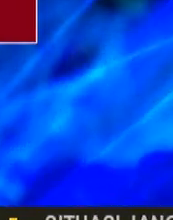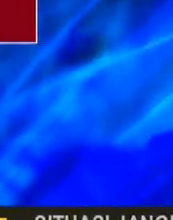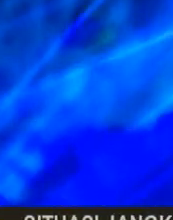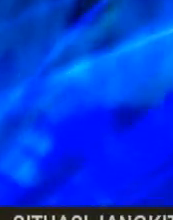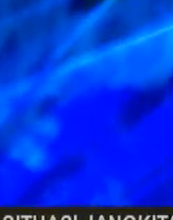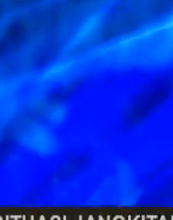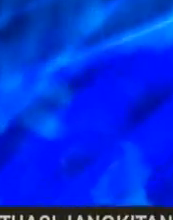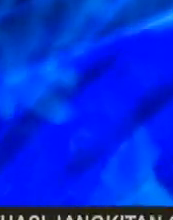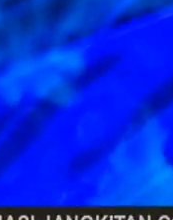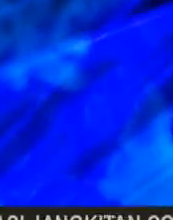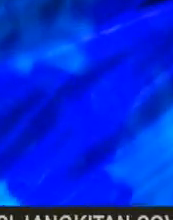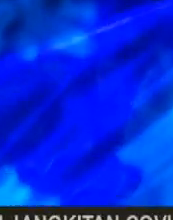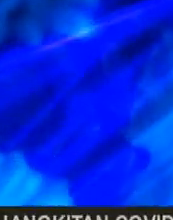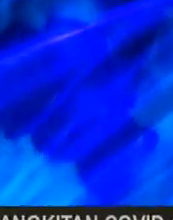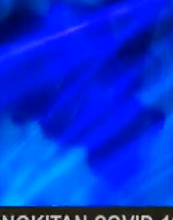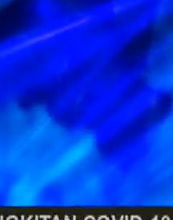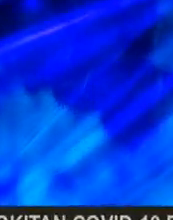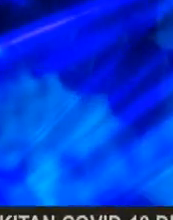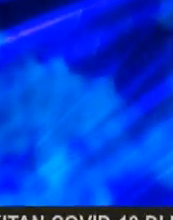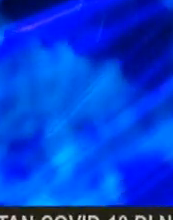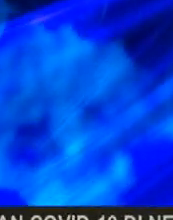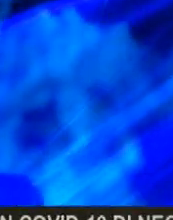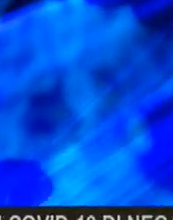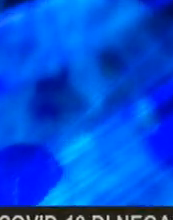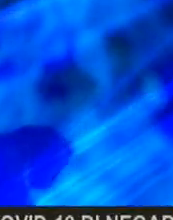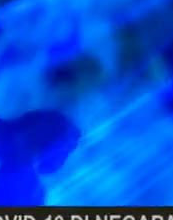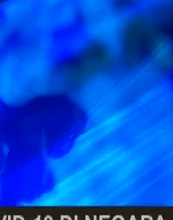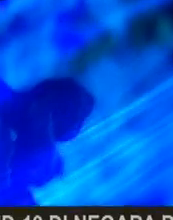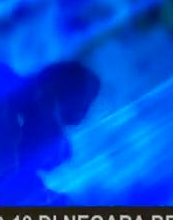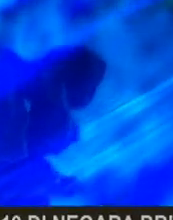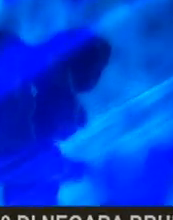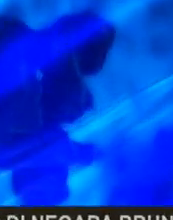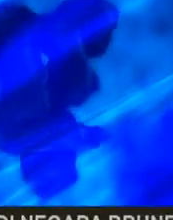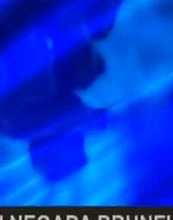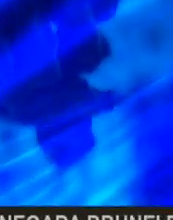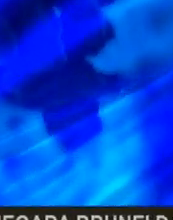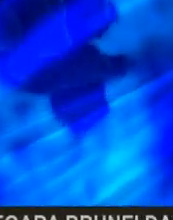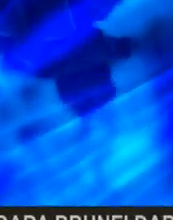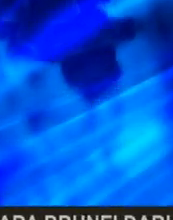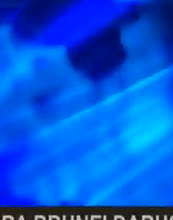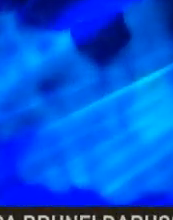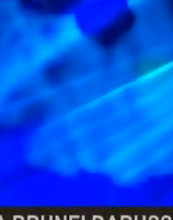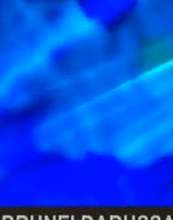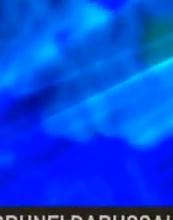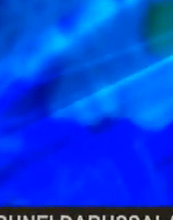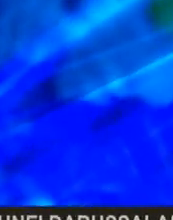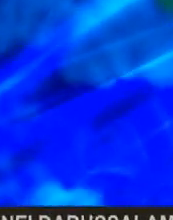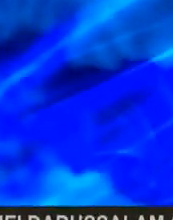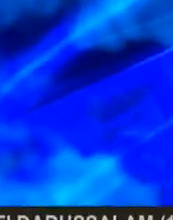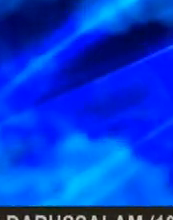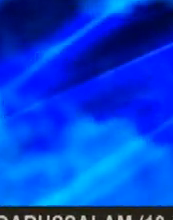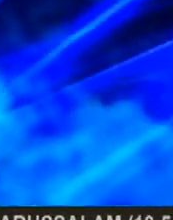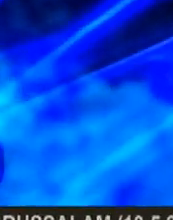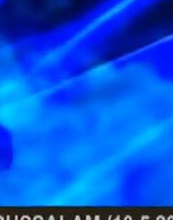cast cce 329 orang sedang menjalani pengasingan diri